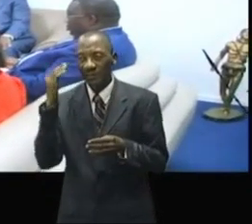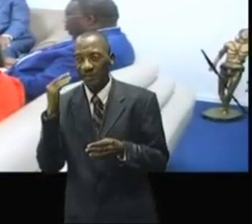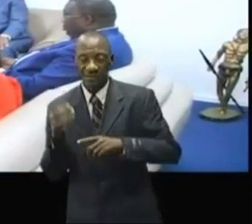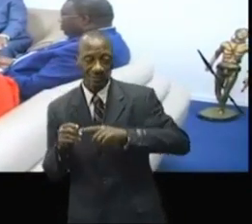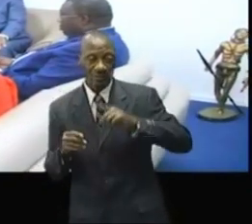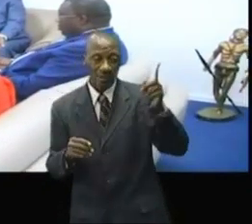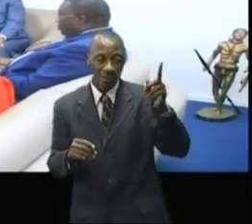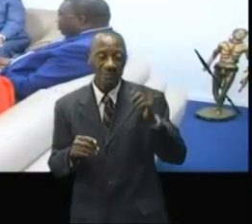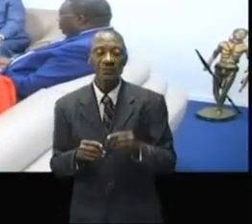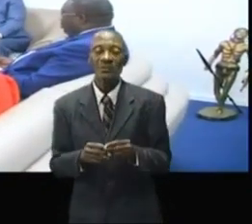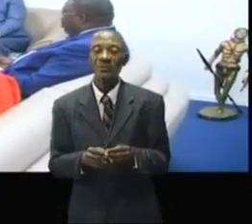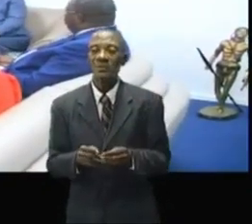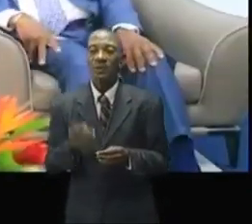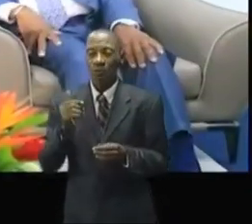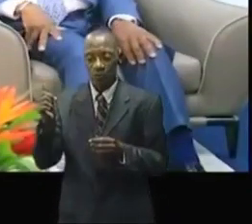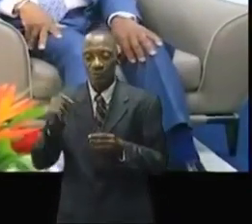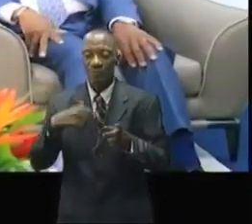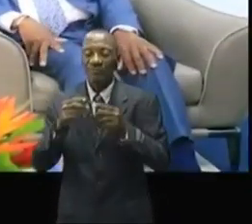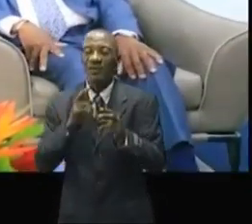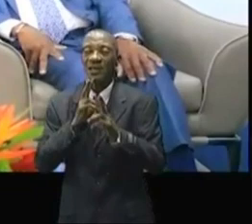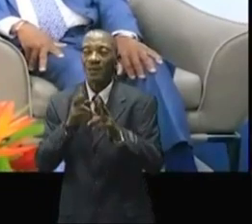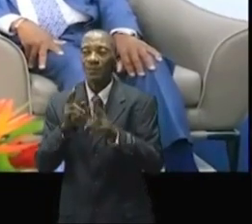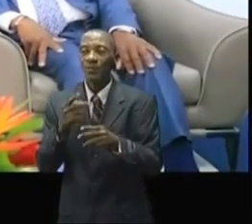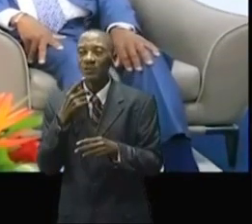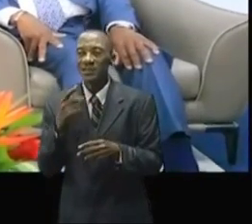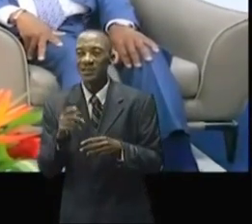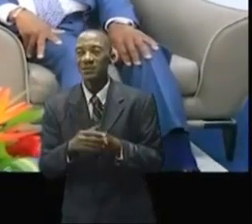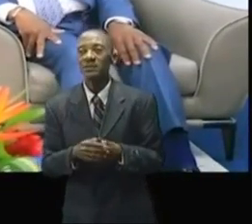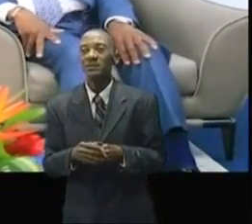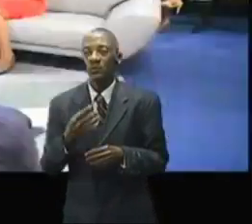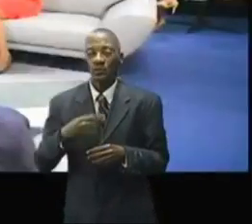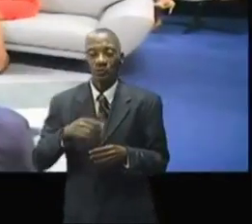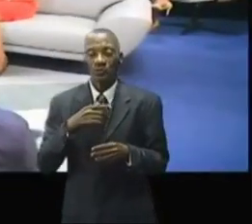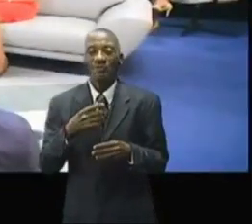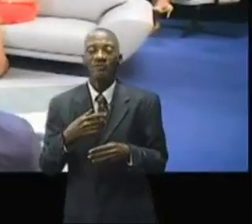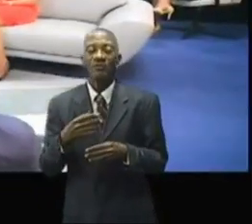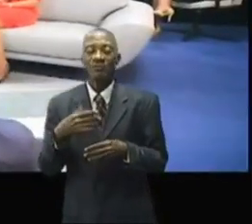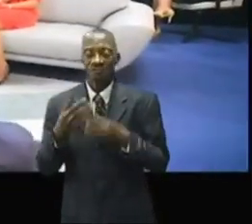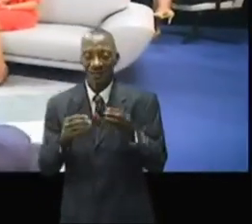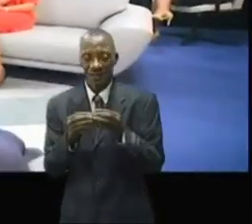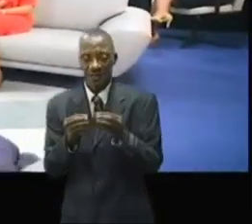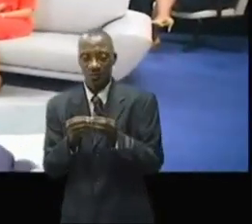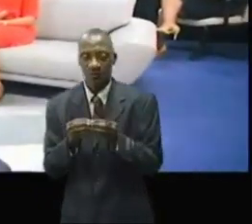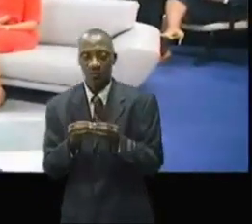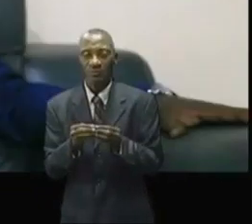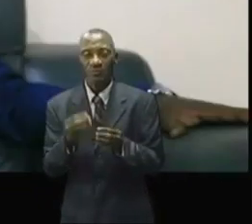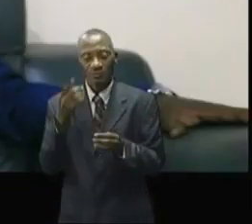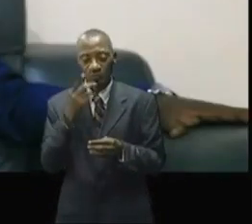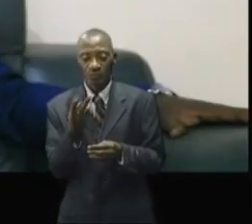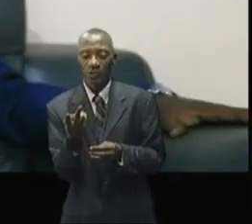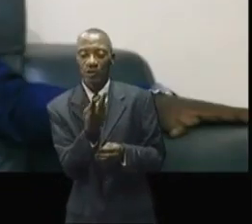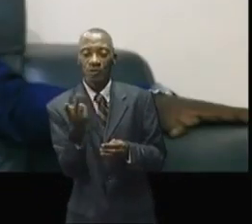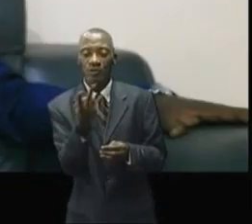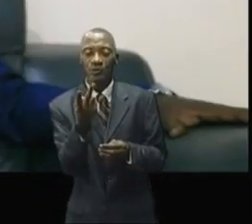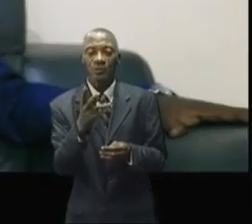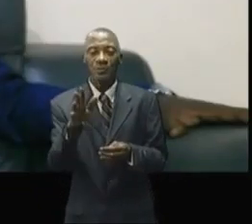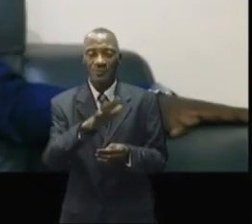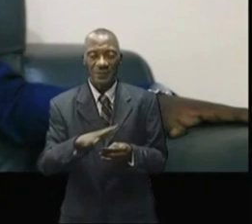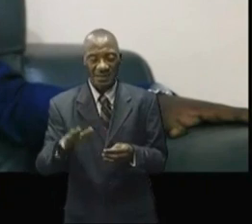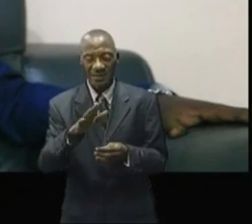travailler pour un accord de coopération entre nos deux pays dans ce secteur du tourisme. Aussi, nous avions échangé